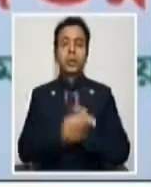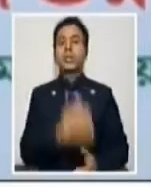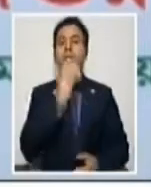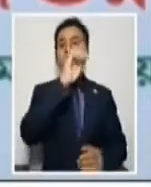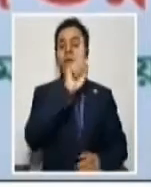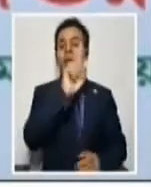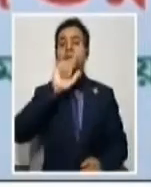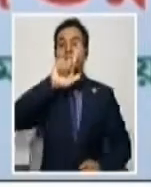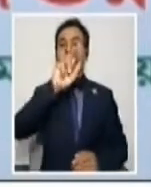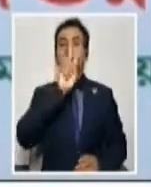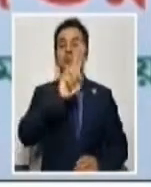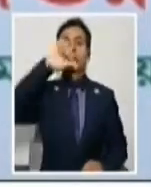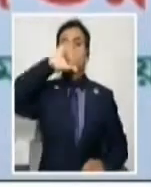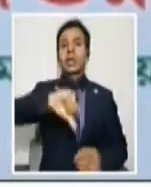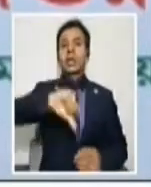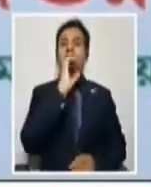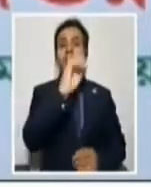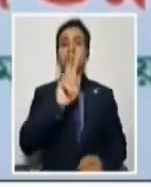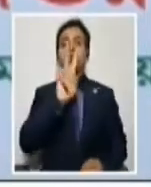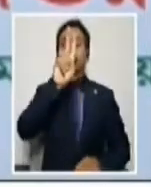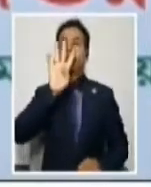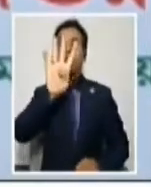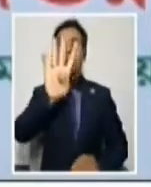01729024612, আমি আবারও বলছি